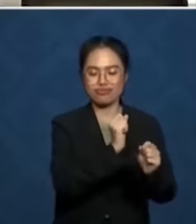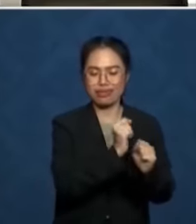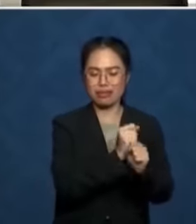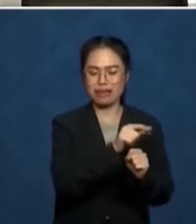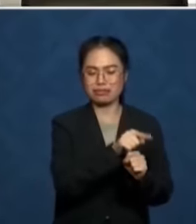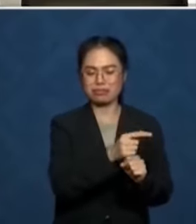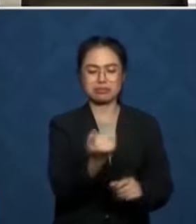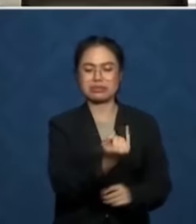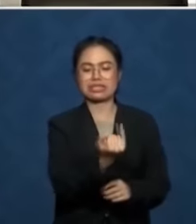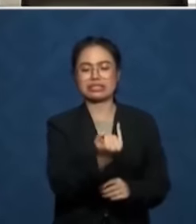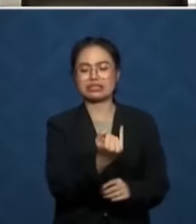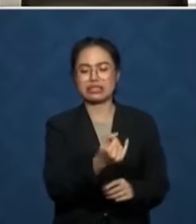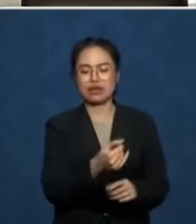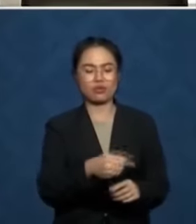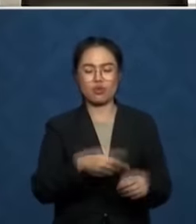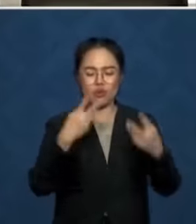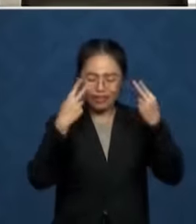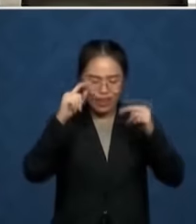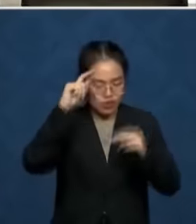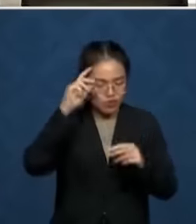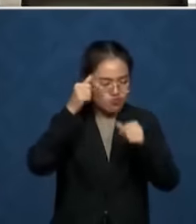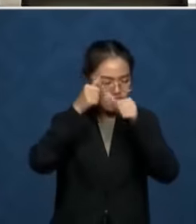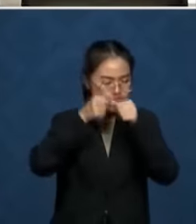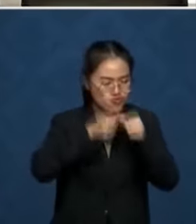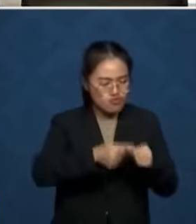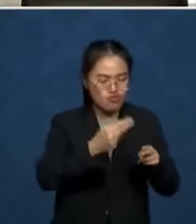ทับติดตัวนายกรัฐมนตรีตลอดไป